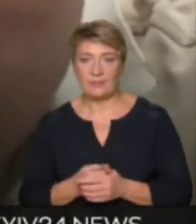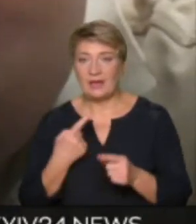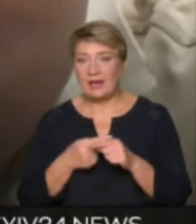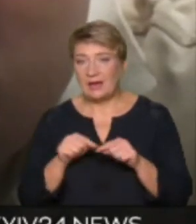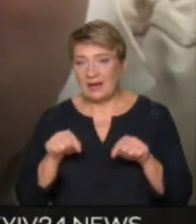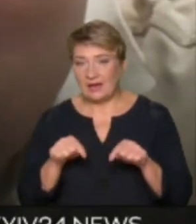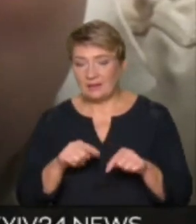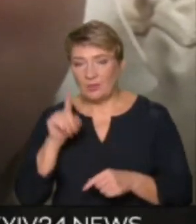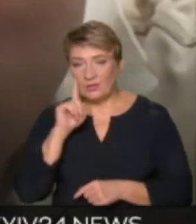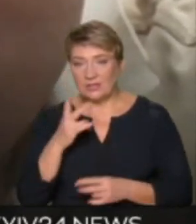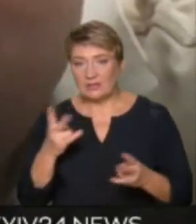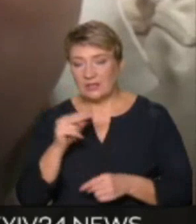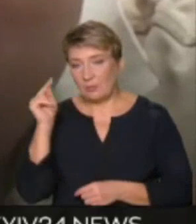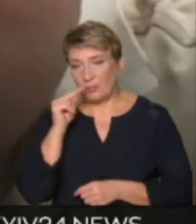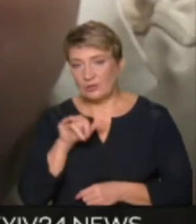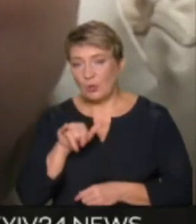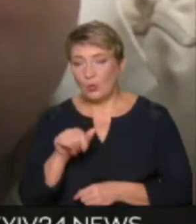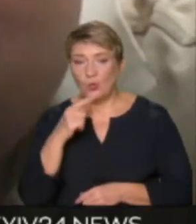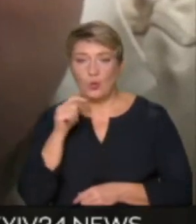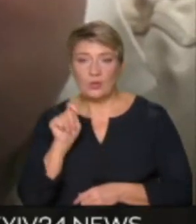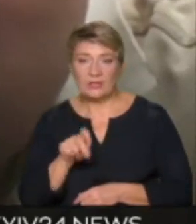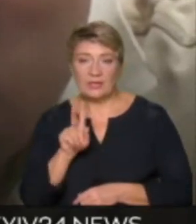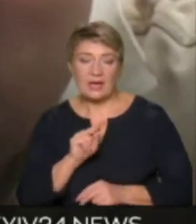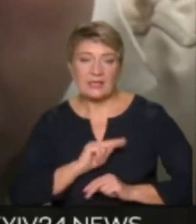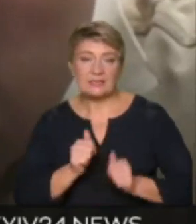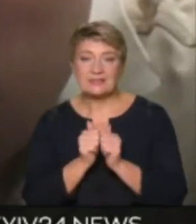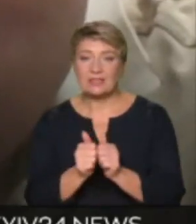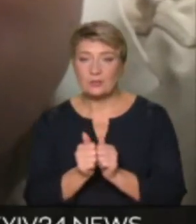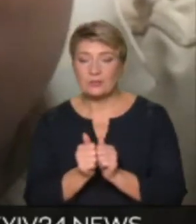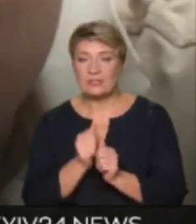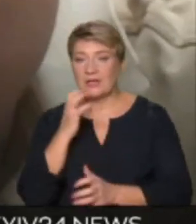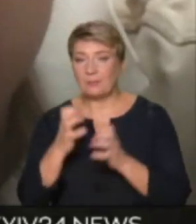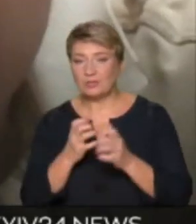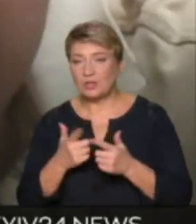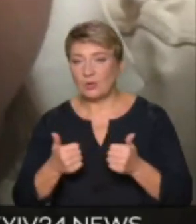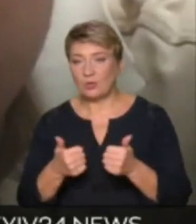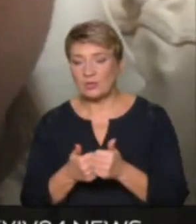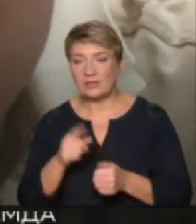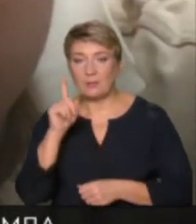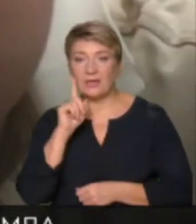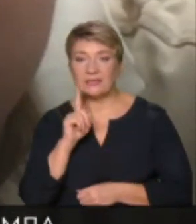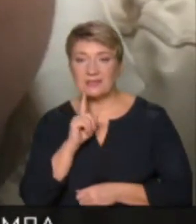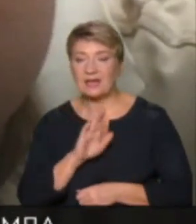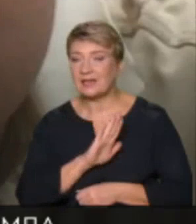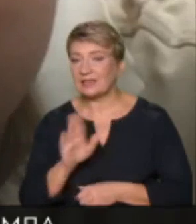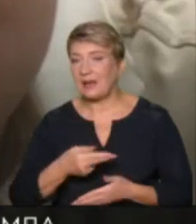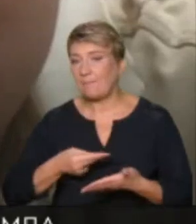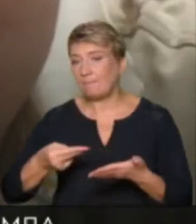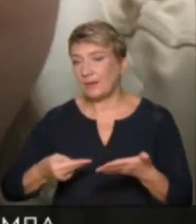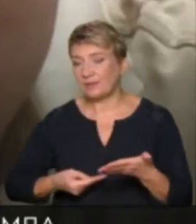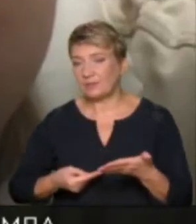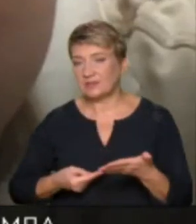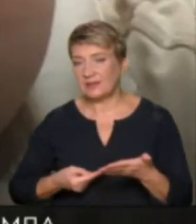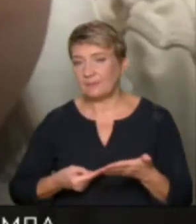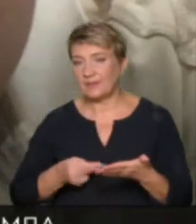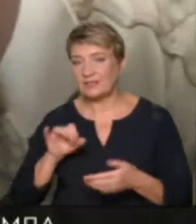надо поучиться у Украины, как сотрудничать с разными международными органами, хотя Израиль не подписал Римский статут и